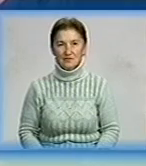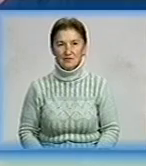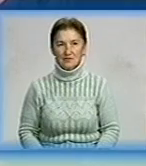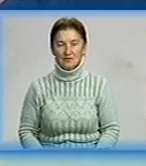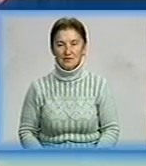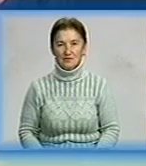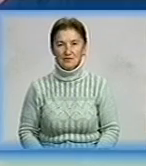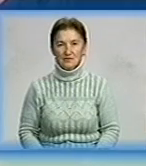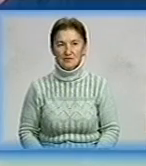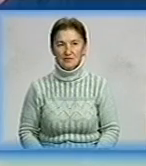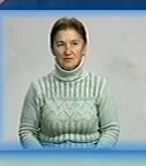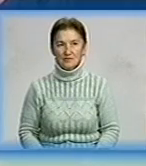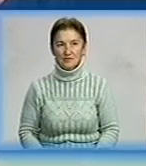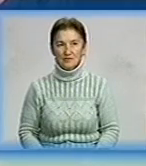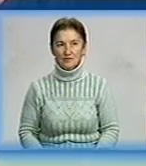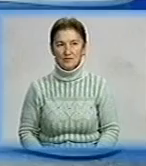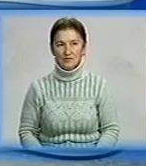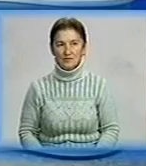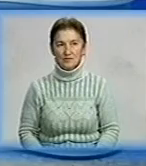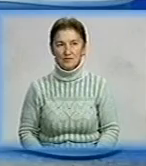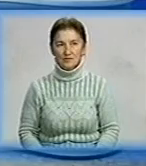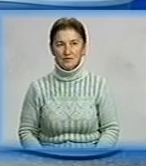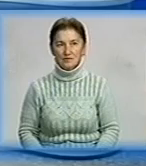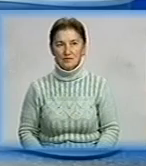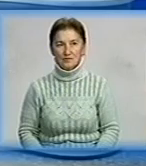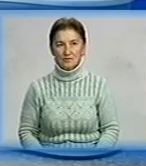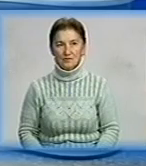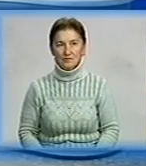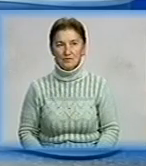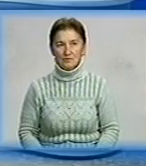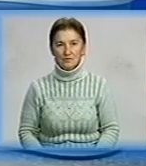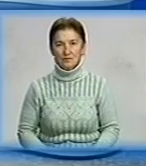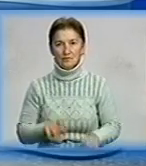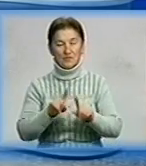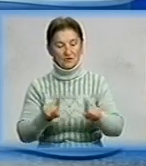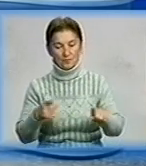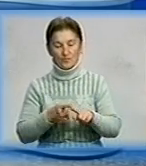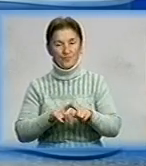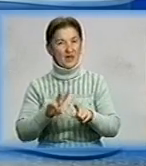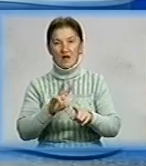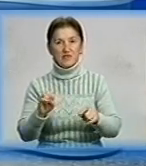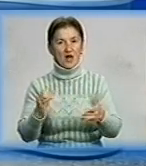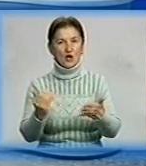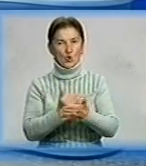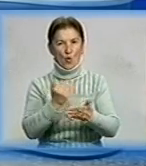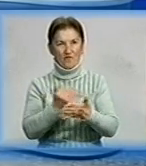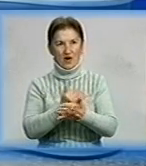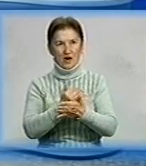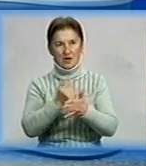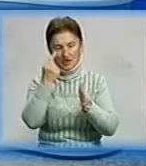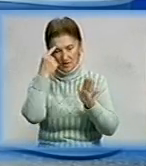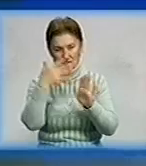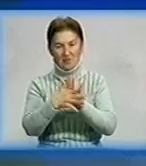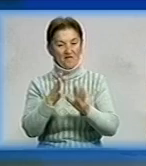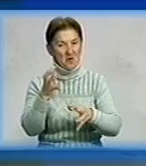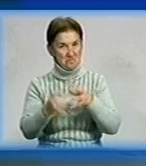retain and attract talented and creative people. Креативность – это не новое понятие в мире